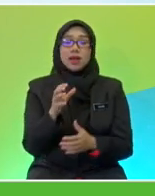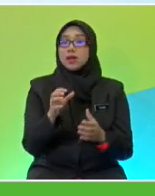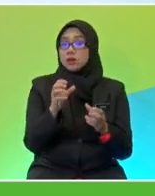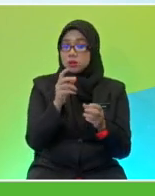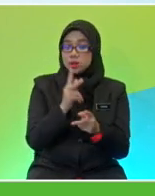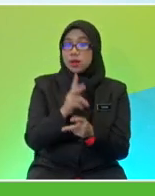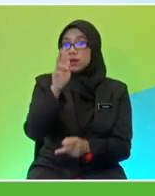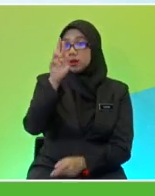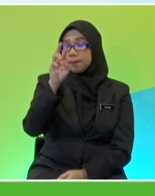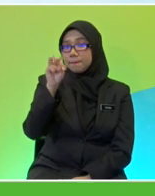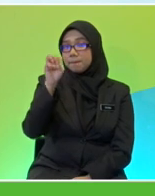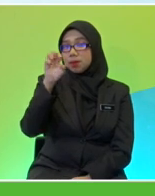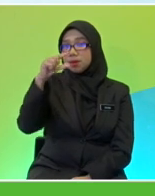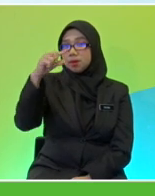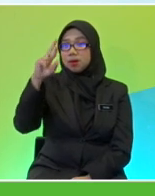tersebut